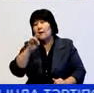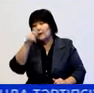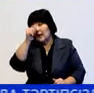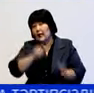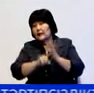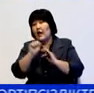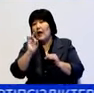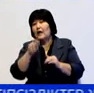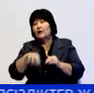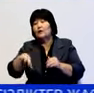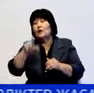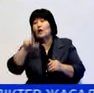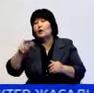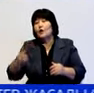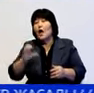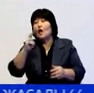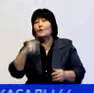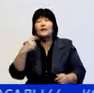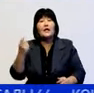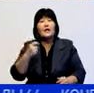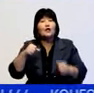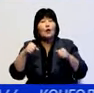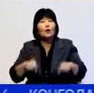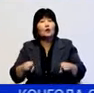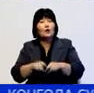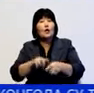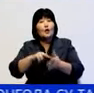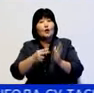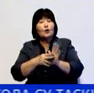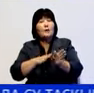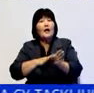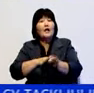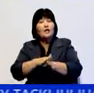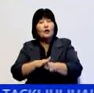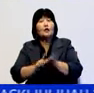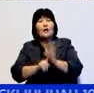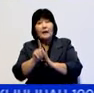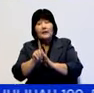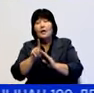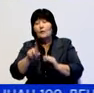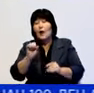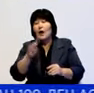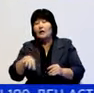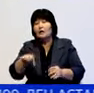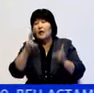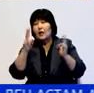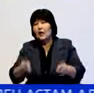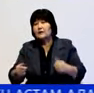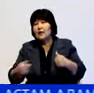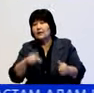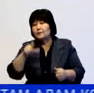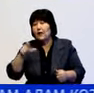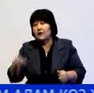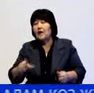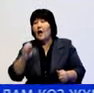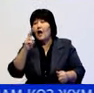бастап, Арал өңірі тұрғындарының әлеуметтік экономикалық құқықтары туралы жобаны игеруді бастадық. Арал өңіріндегі қасірет салдарынан зардап шеккен